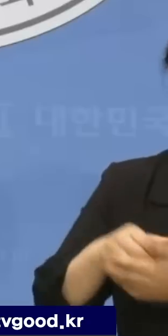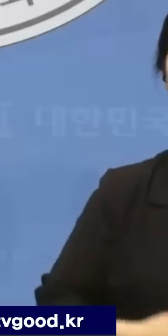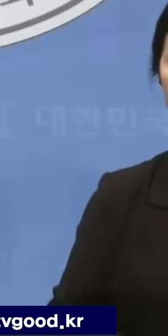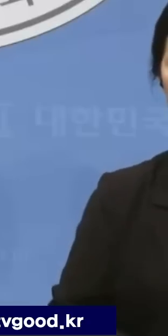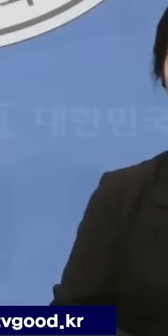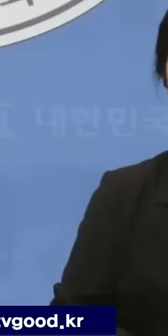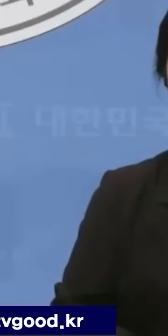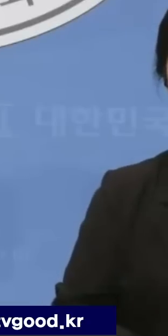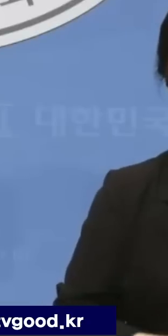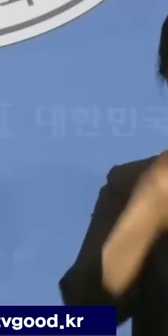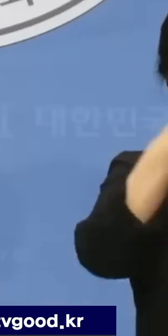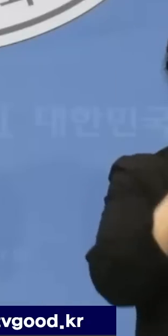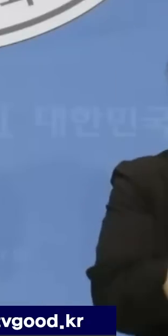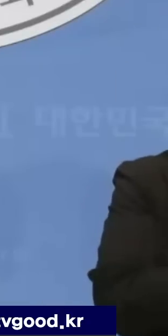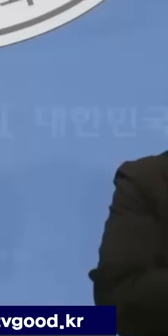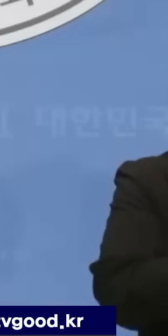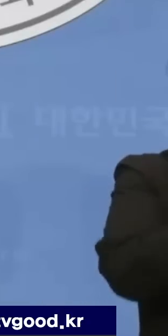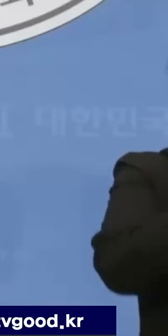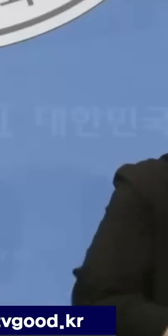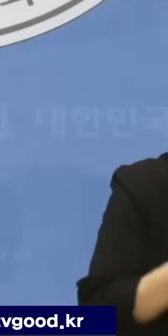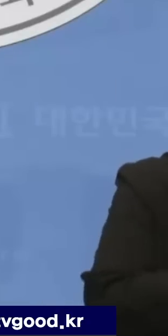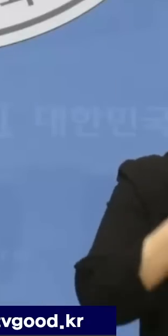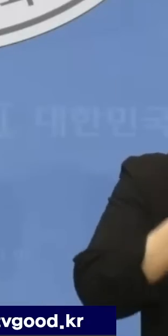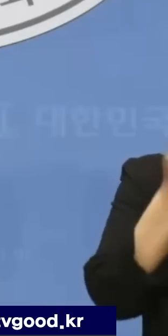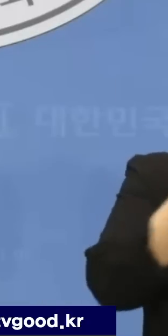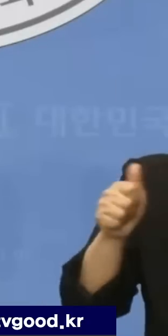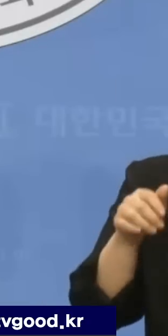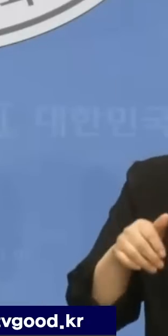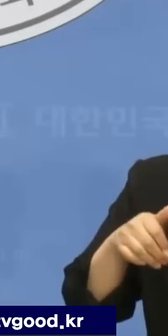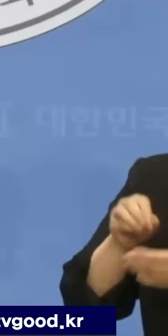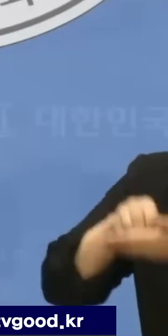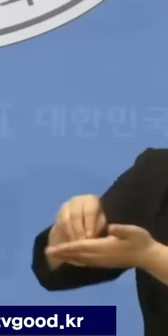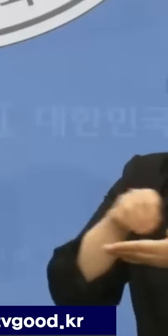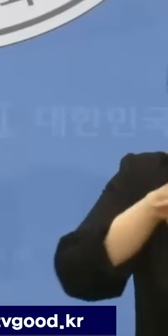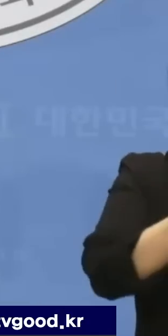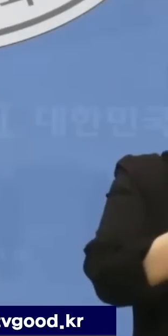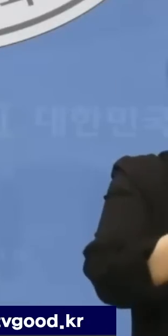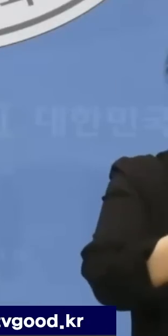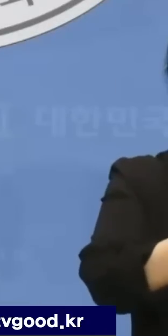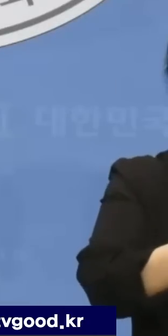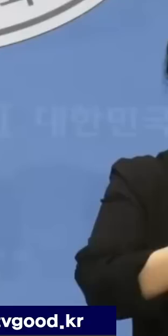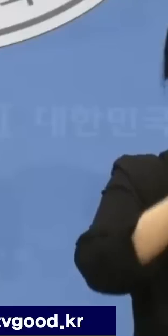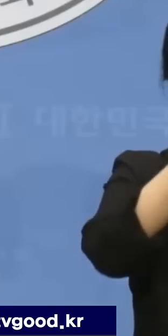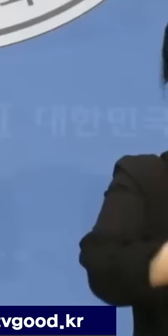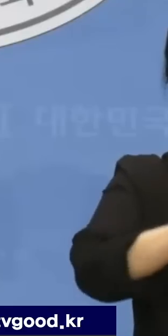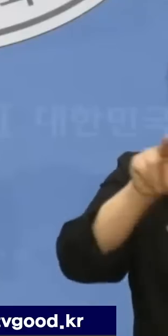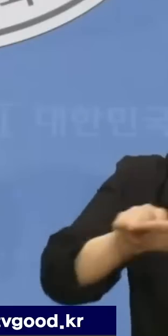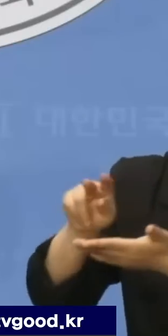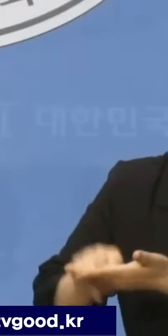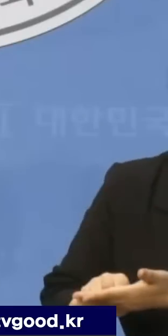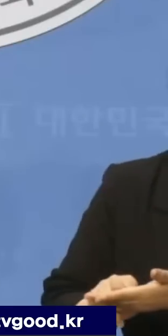곳곳에서 드러나는 전간 예후의 폐에는 검사 몇 명의 개인적 일탈이 아니라 검찰